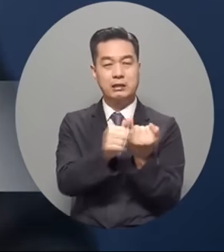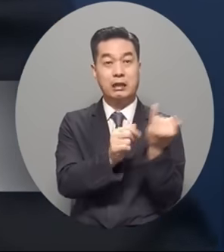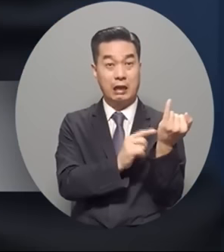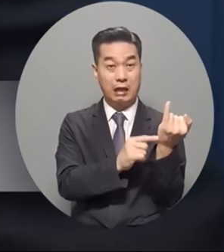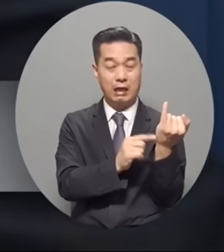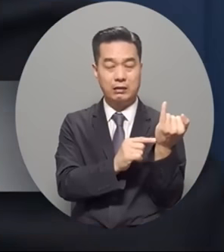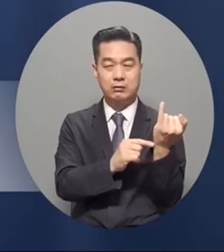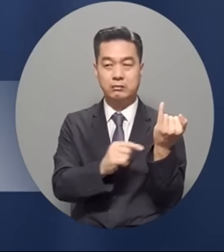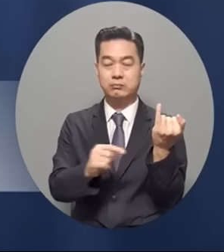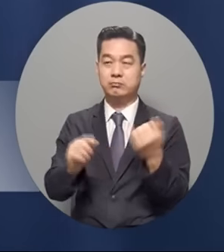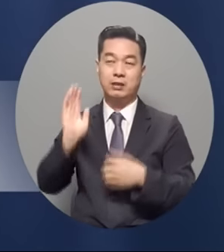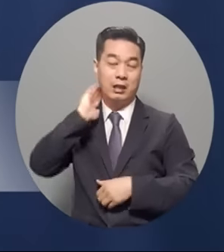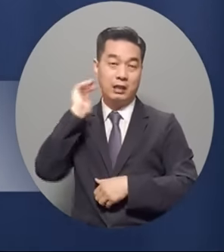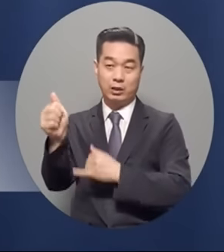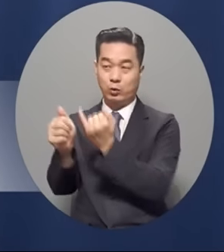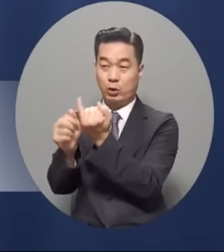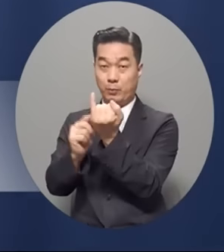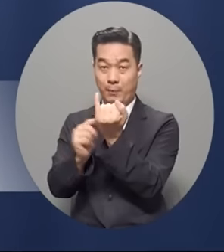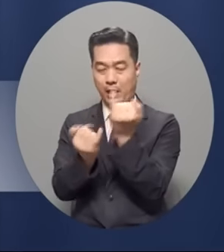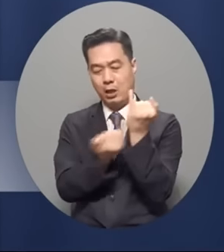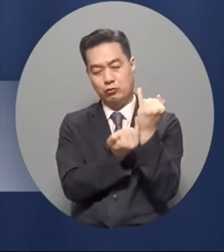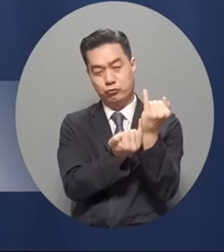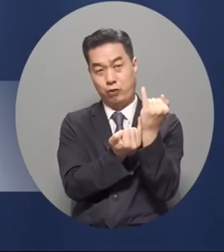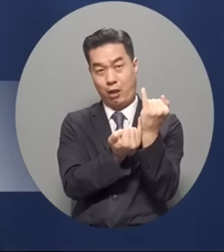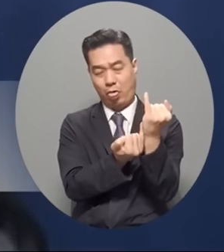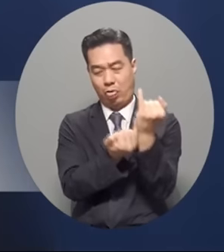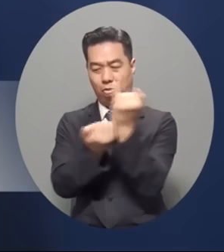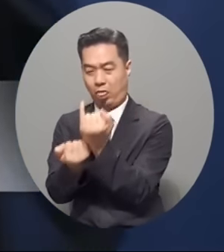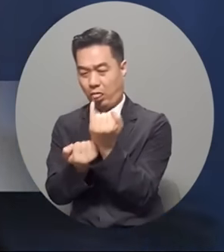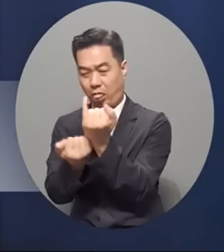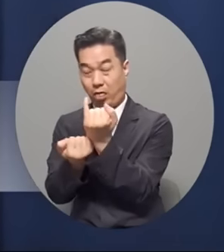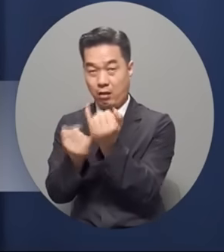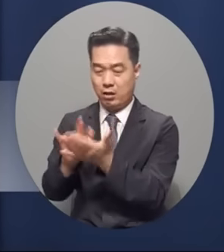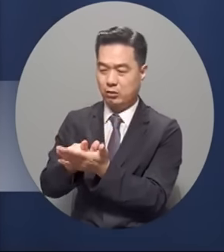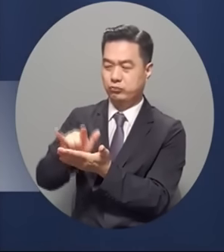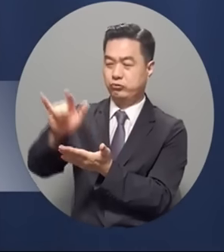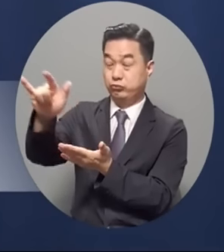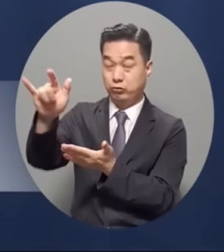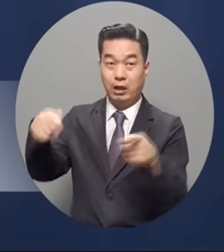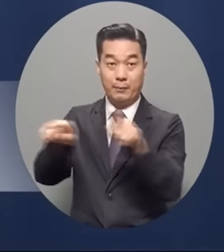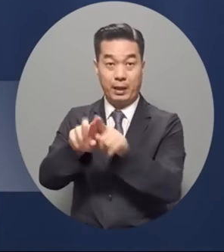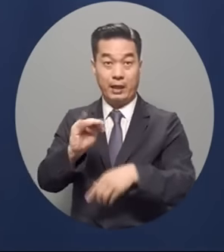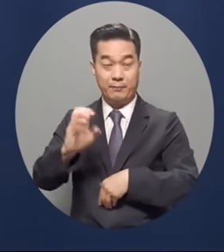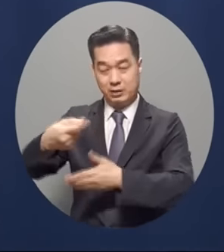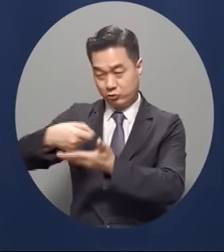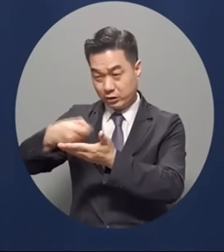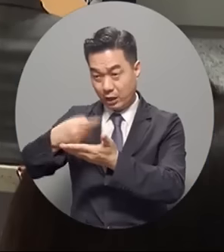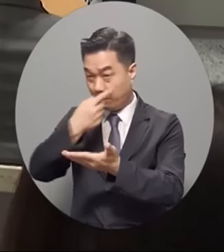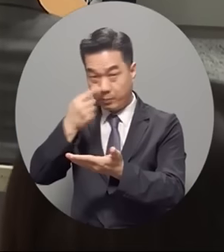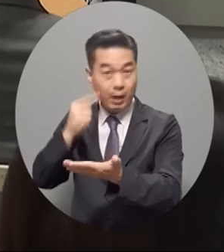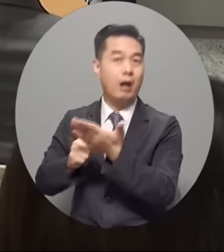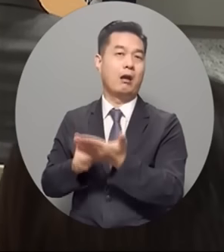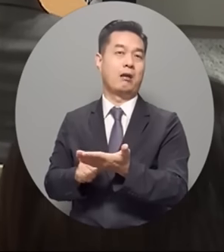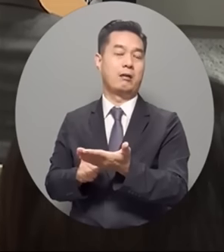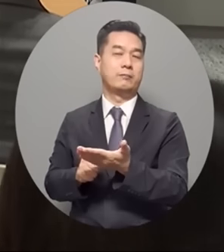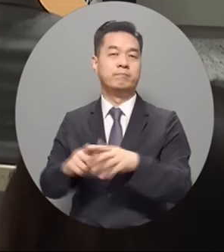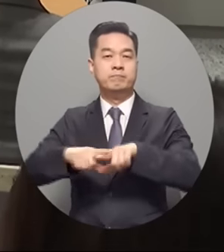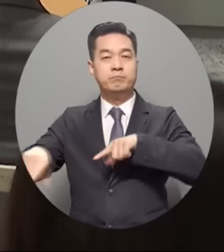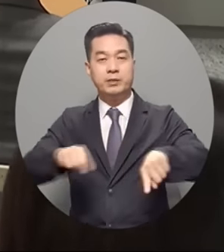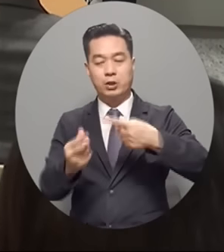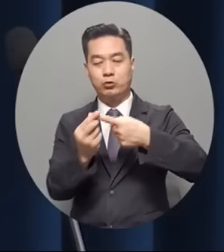위해 대통령 전용기를 타고 순방에 동행한 사실이 MBC 취재로 드러나기도 했습니다.